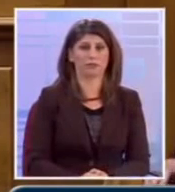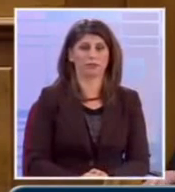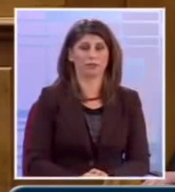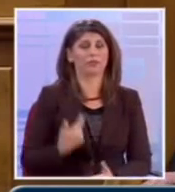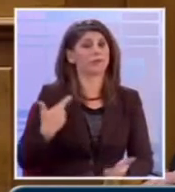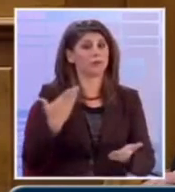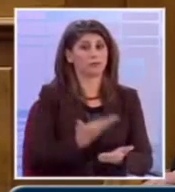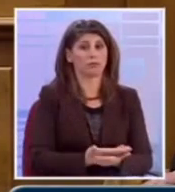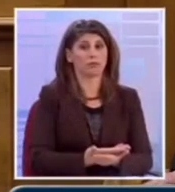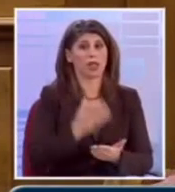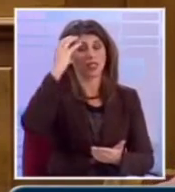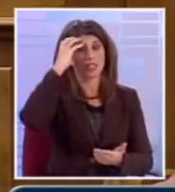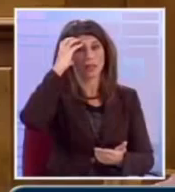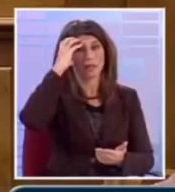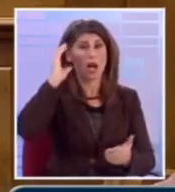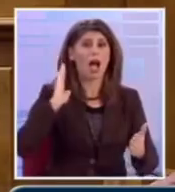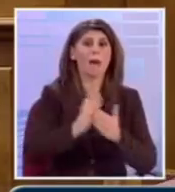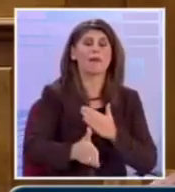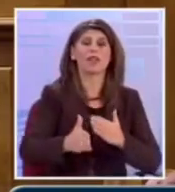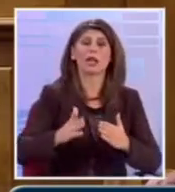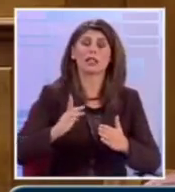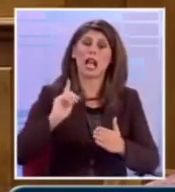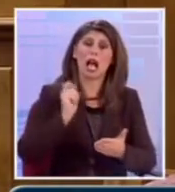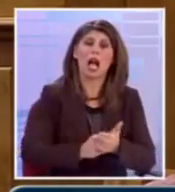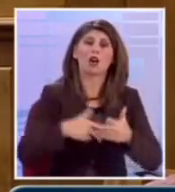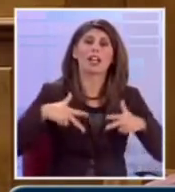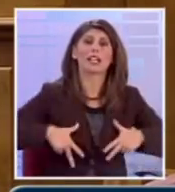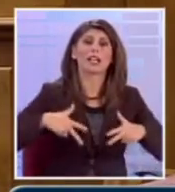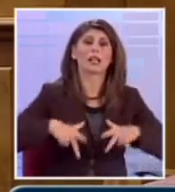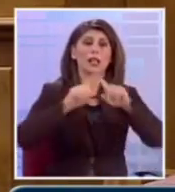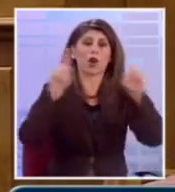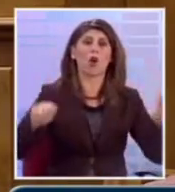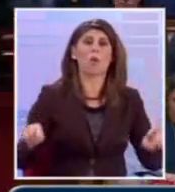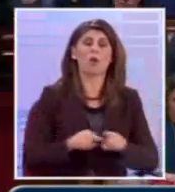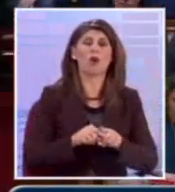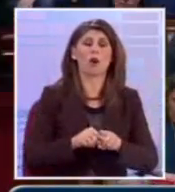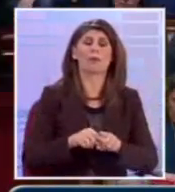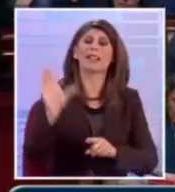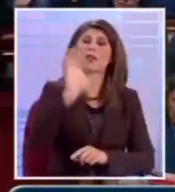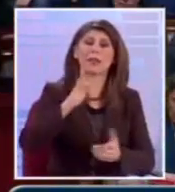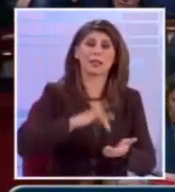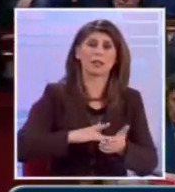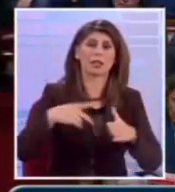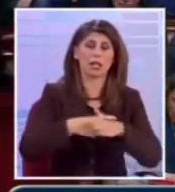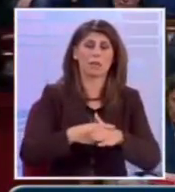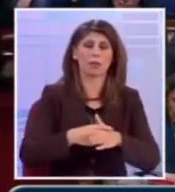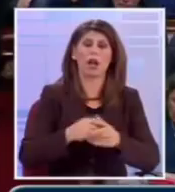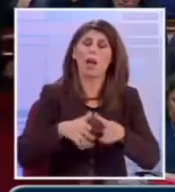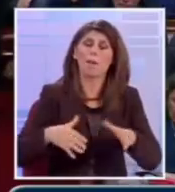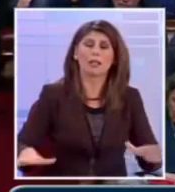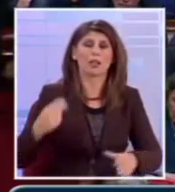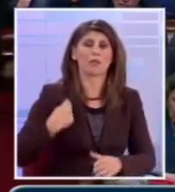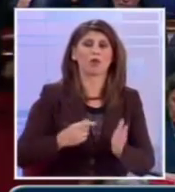Προτείναμε, σας θυμίζω, απευθείας αγορά κρατικών ομολόγων από την Ευρωπαϊκή Κεντρική Τράπεζα. Επεκτατική δημοσιονομική